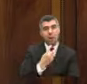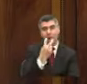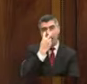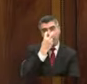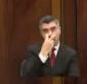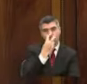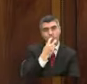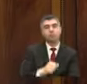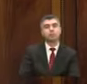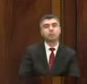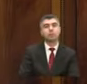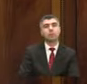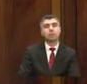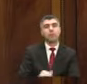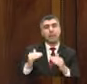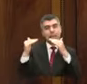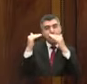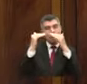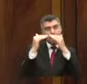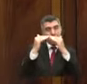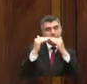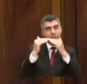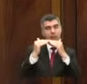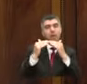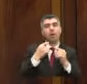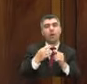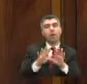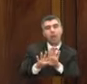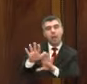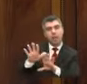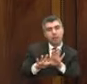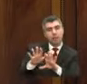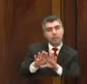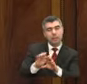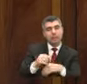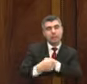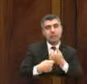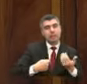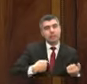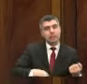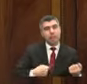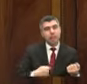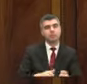أسا، طاطا، تيزنيت، تارودانت، بن حمد، سطات، نواصر، بن سليمان،